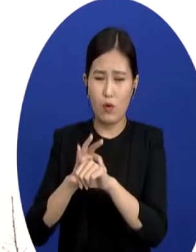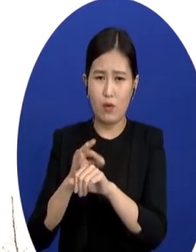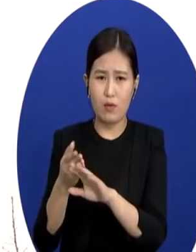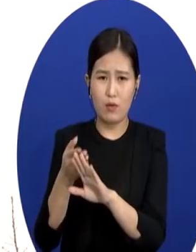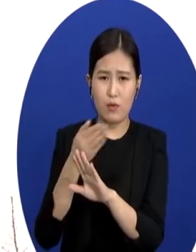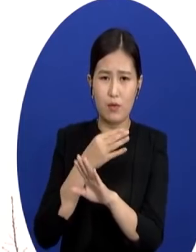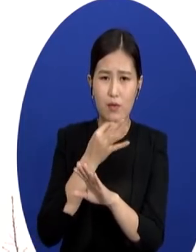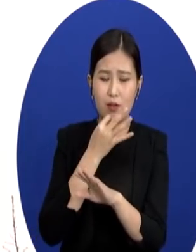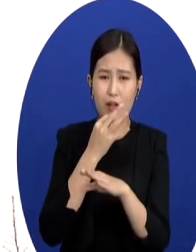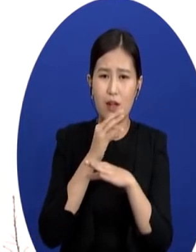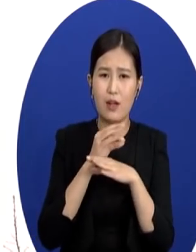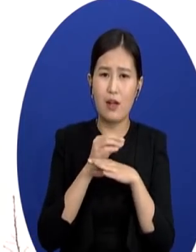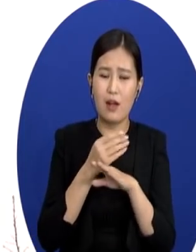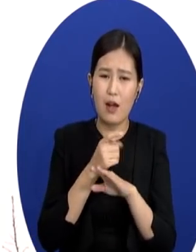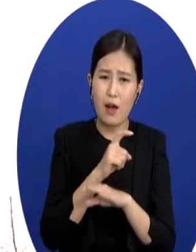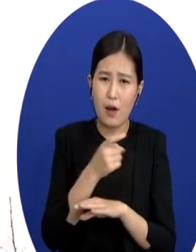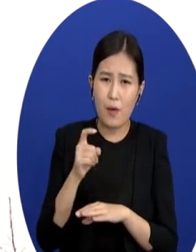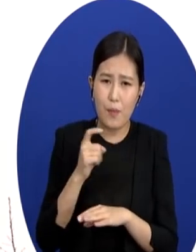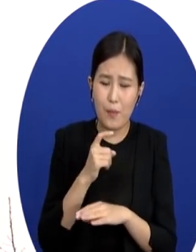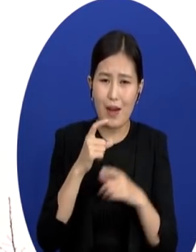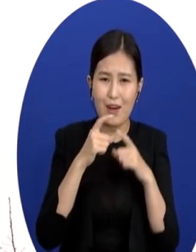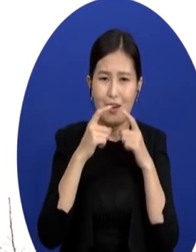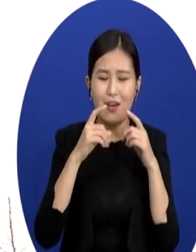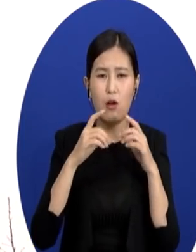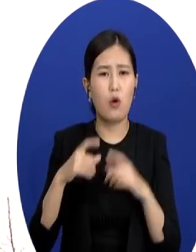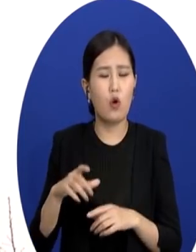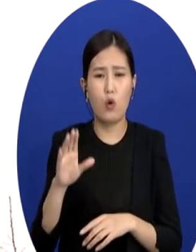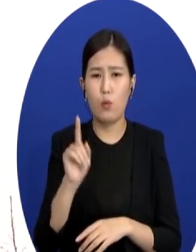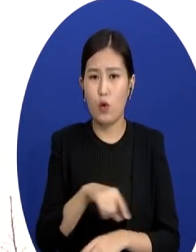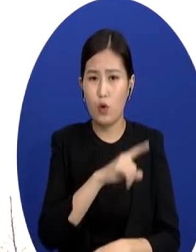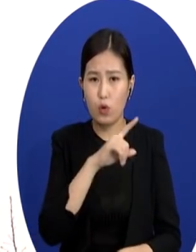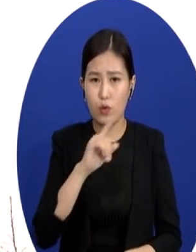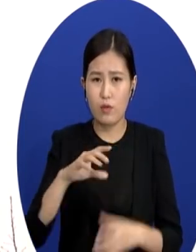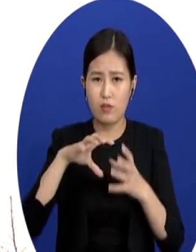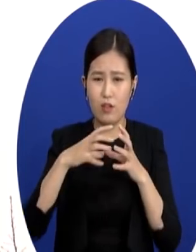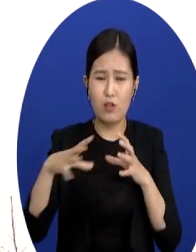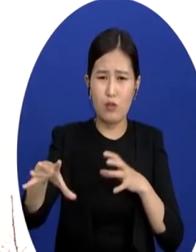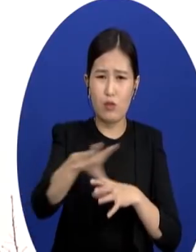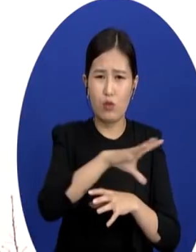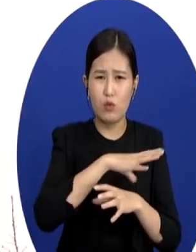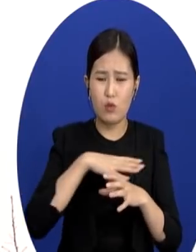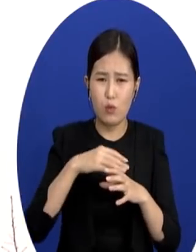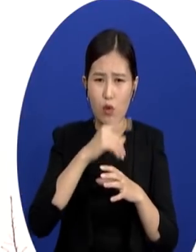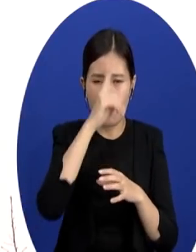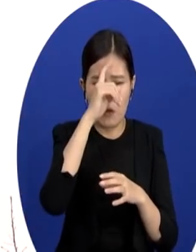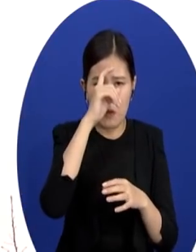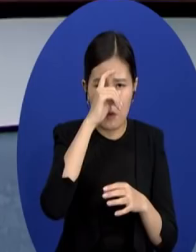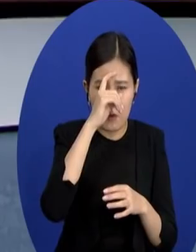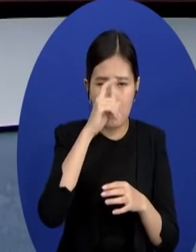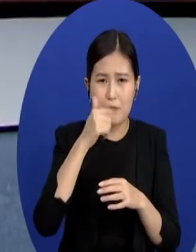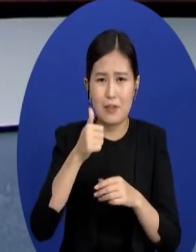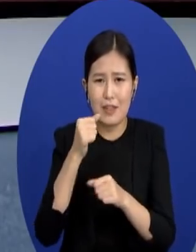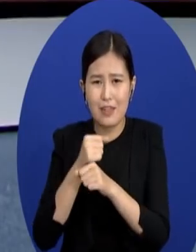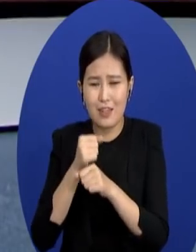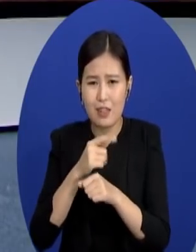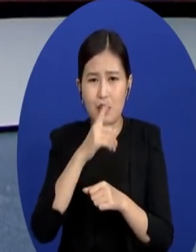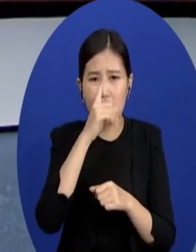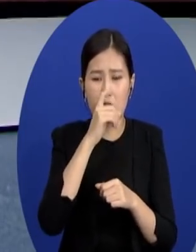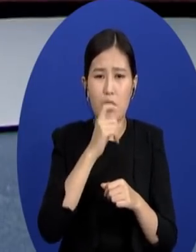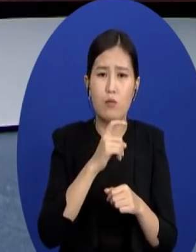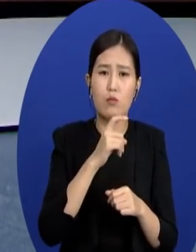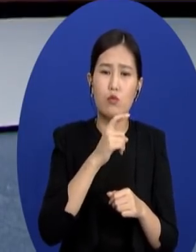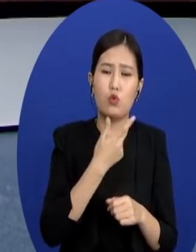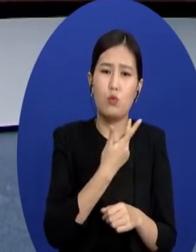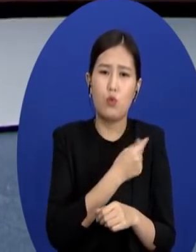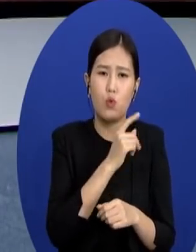анхаарал болгоомжоо сулруулж болохгүй. Дэлхий даяар эмнэлэг эрчим тэмцэлгээний төвүүд эрүүл мэндийн ажилчид коронавирусны